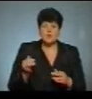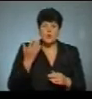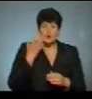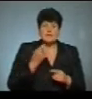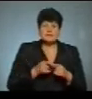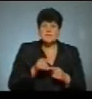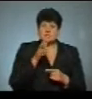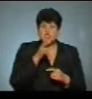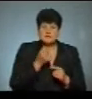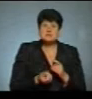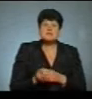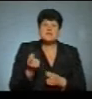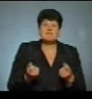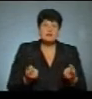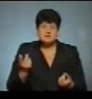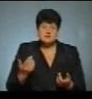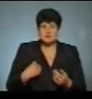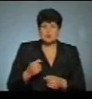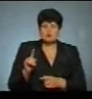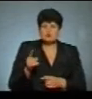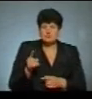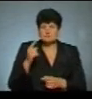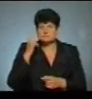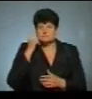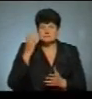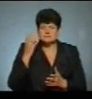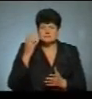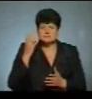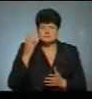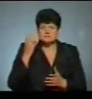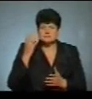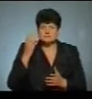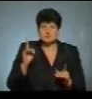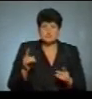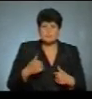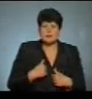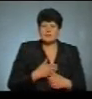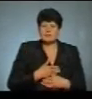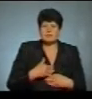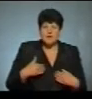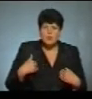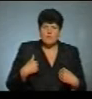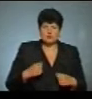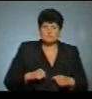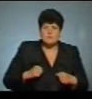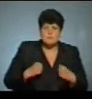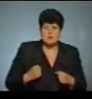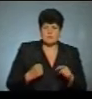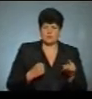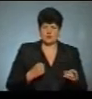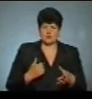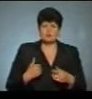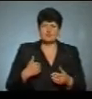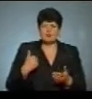час з'явився, ми чомусь виявляємо, що ми не хочемо, не прагнемо до того, тому що